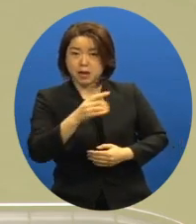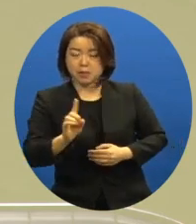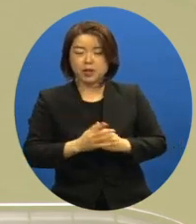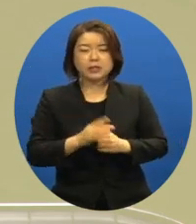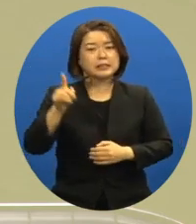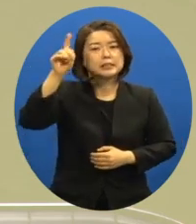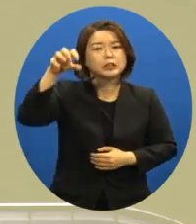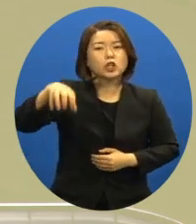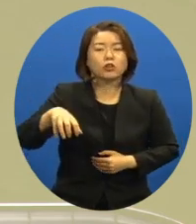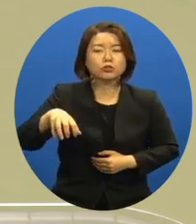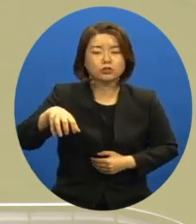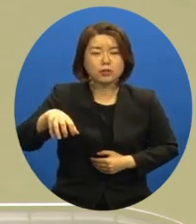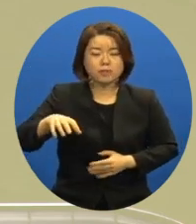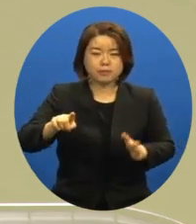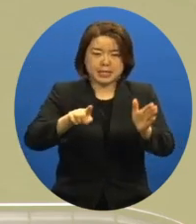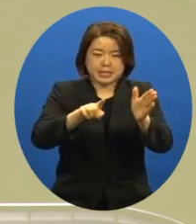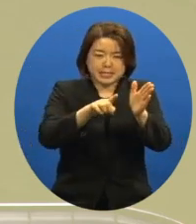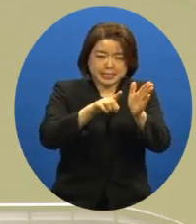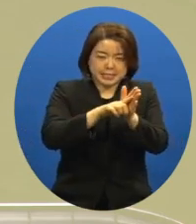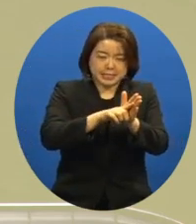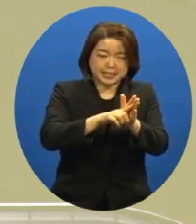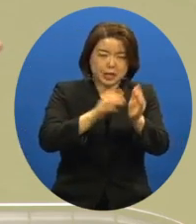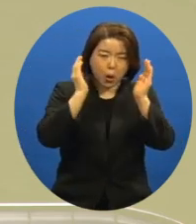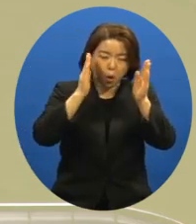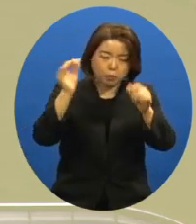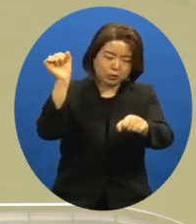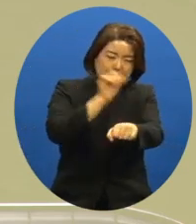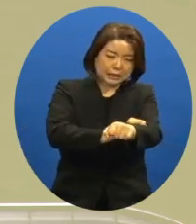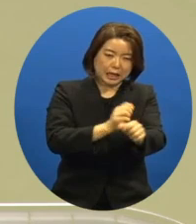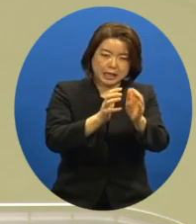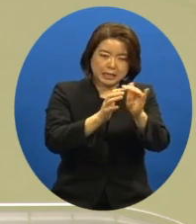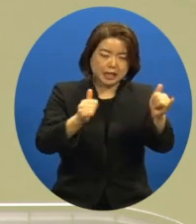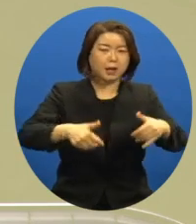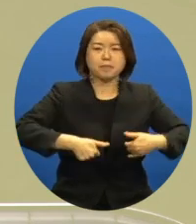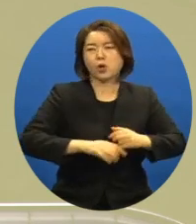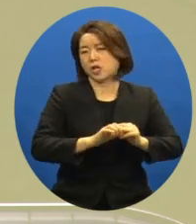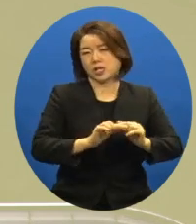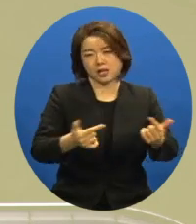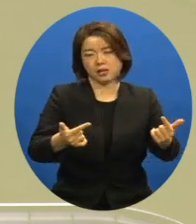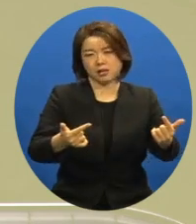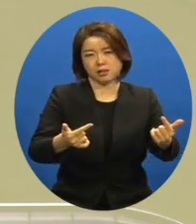천국에는 신학을 잘 아는 사람이 필요한 게 아니다.